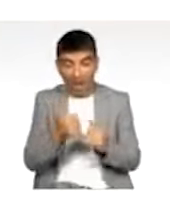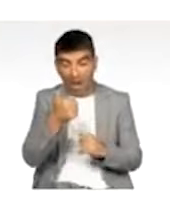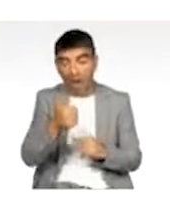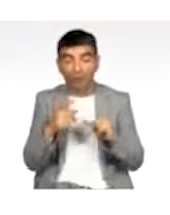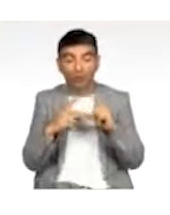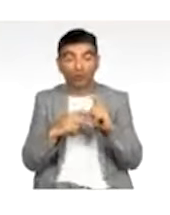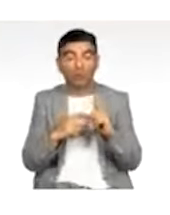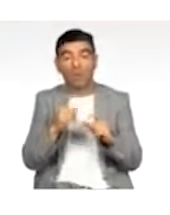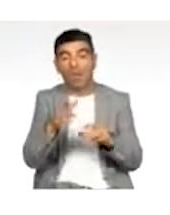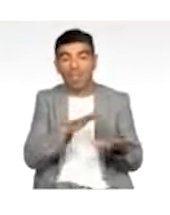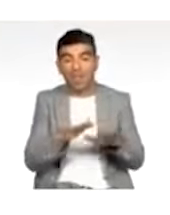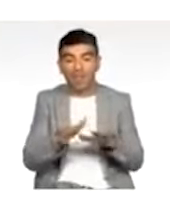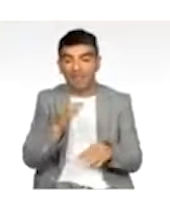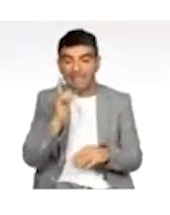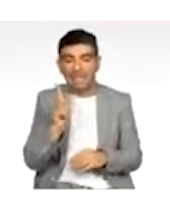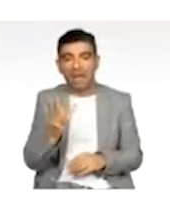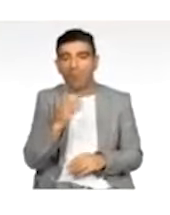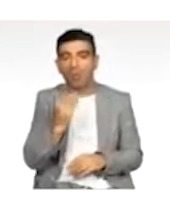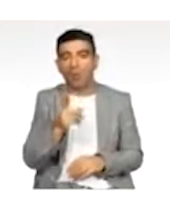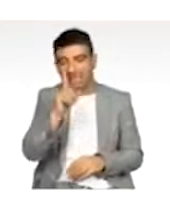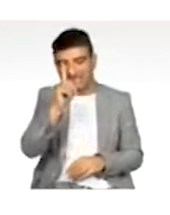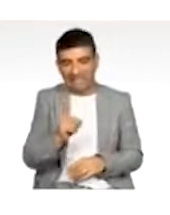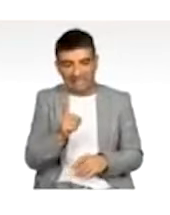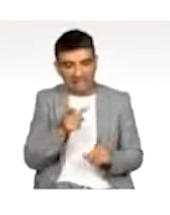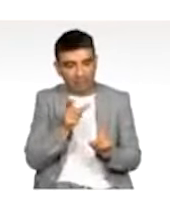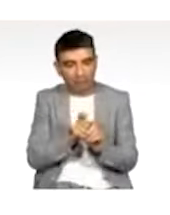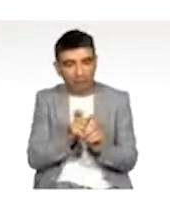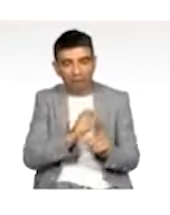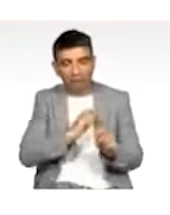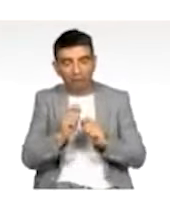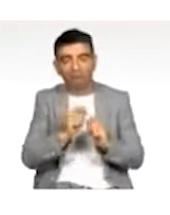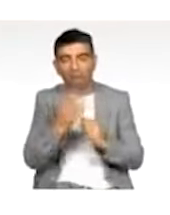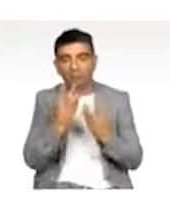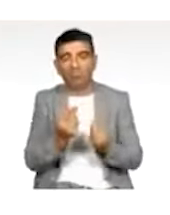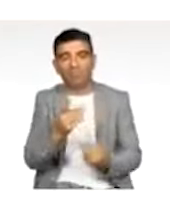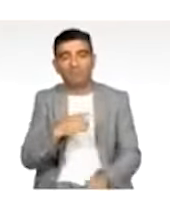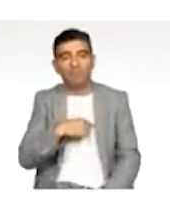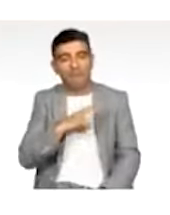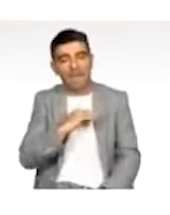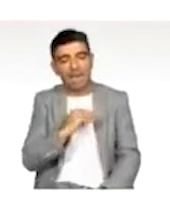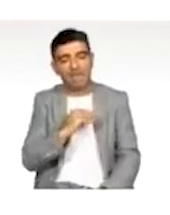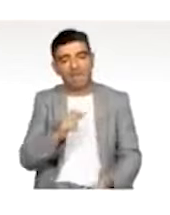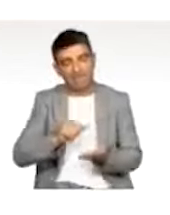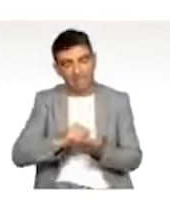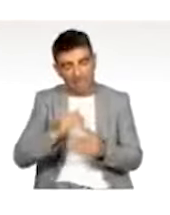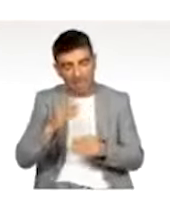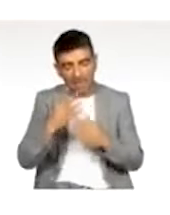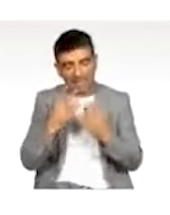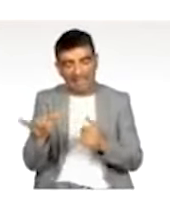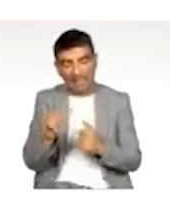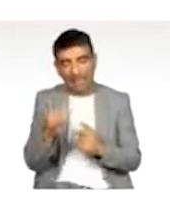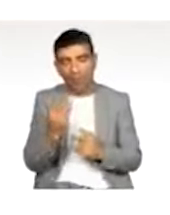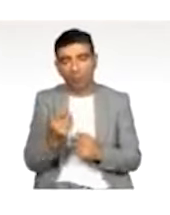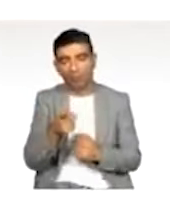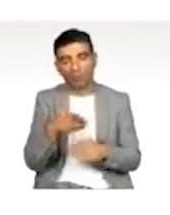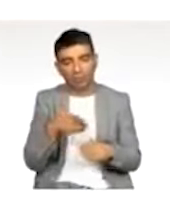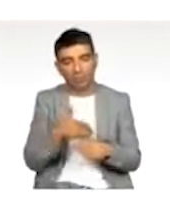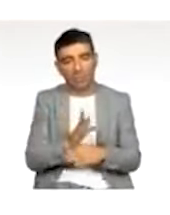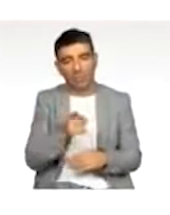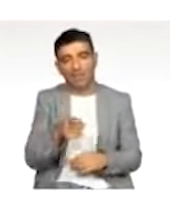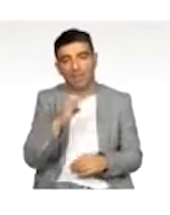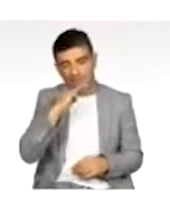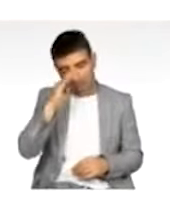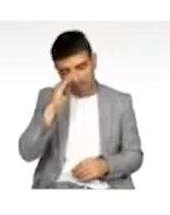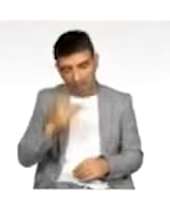gibi ihtiyaç duyulan her zamanda ilk müdahaleyi gerçekleştirip şefkat elini uzatmıştır. Gerçekten de öyle Türk Kızılayı'yla. Gerçekten. Bayram da